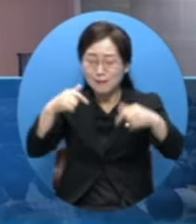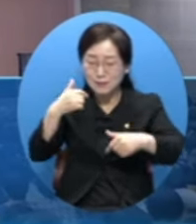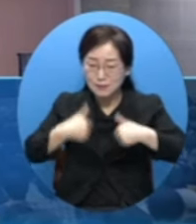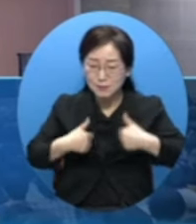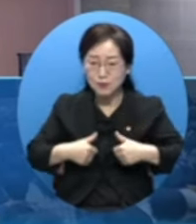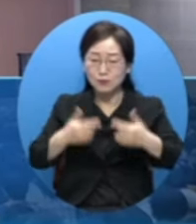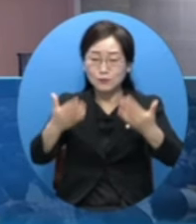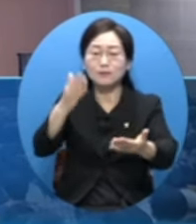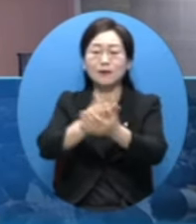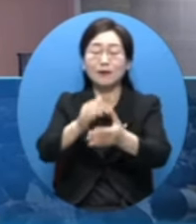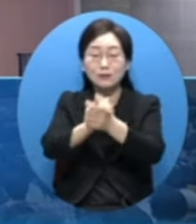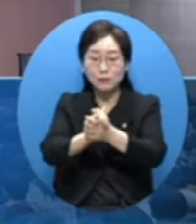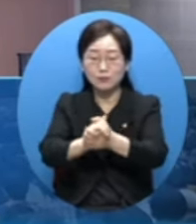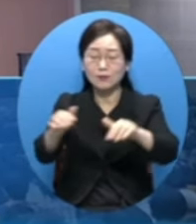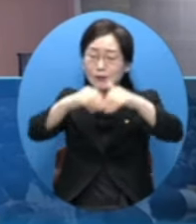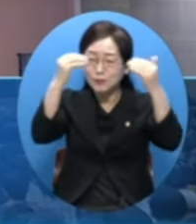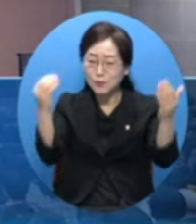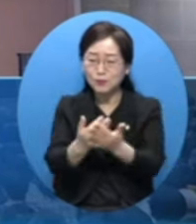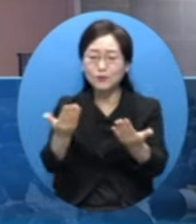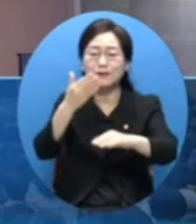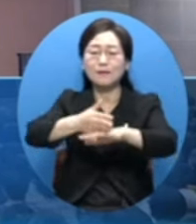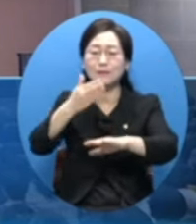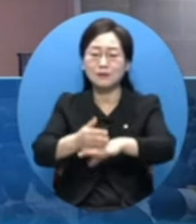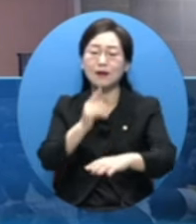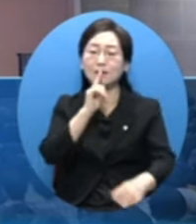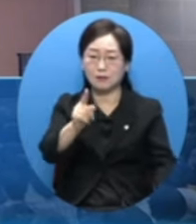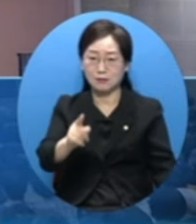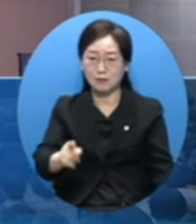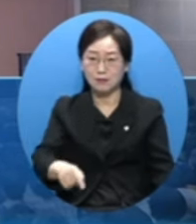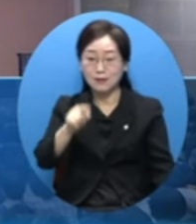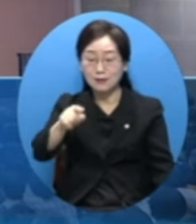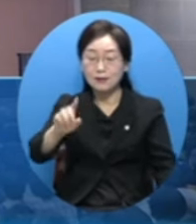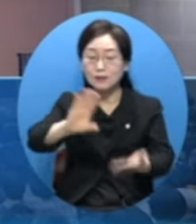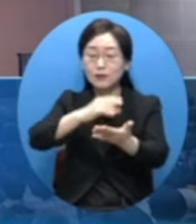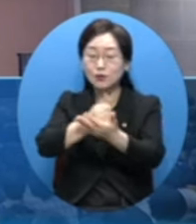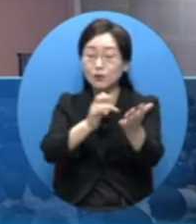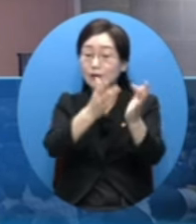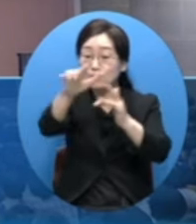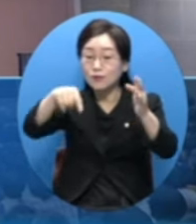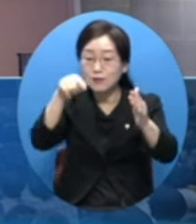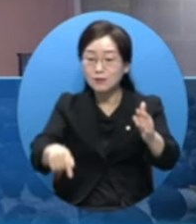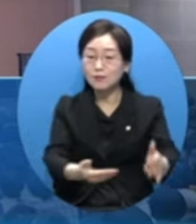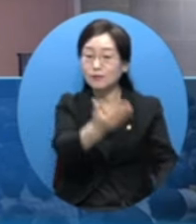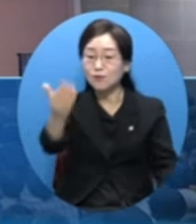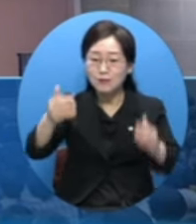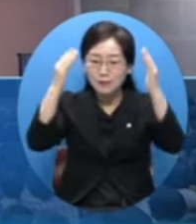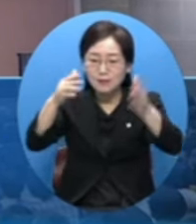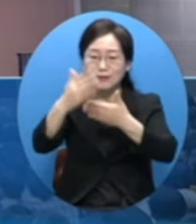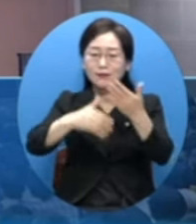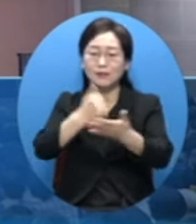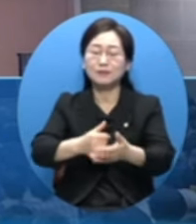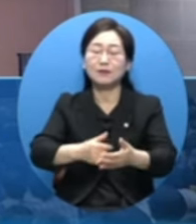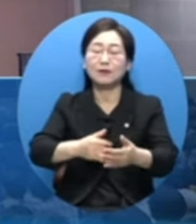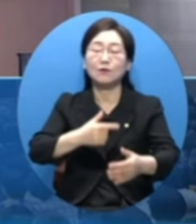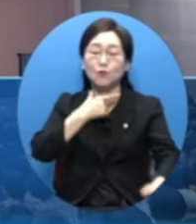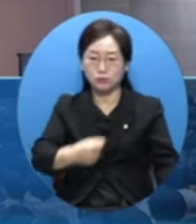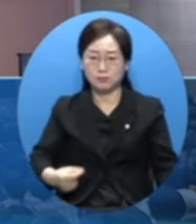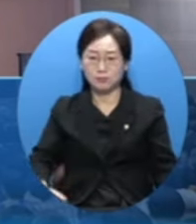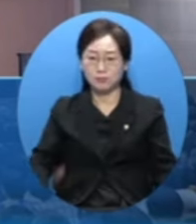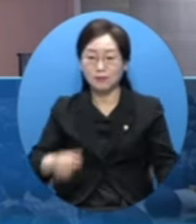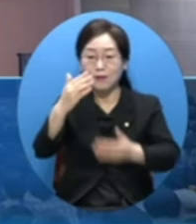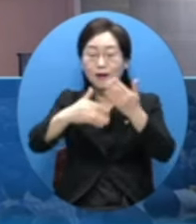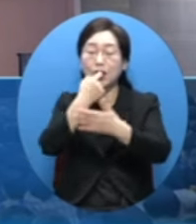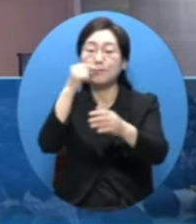말고 기도하라 범사에 감사하라. 이것이 그리스도 예수 안에서 너를 향하신 하나님의 뜻이니라.